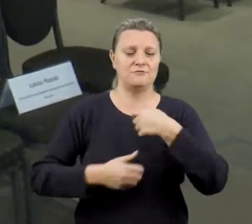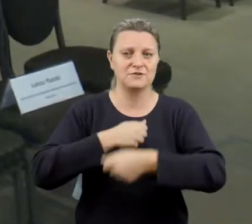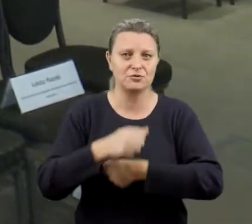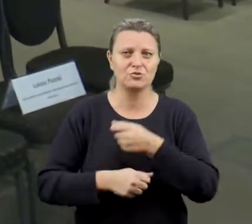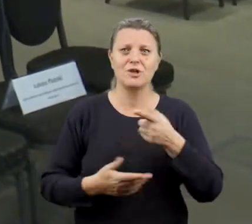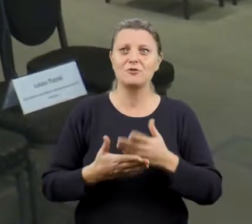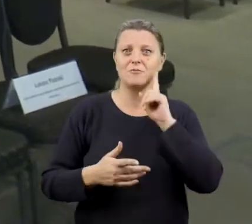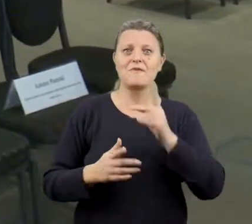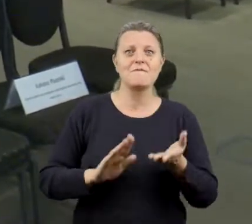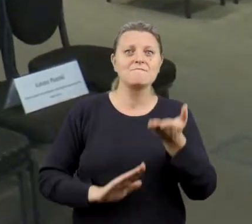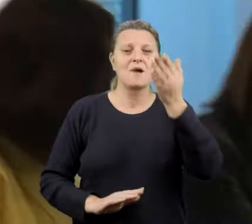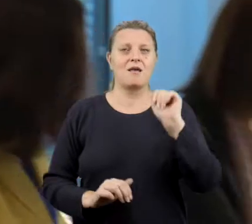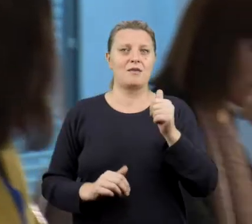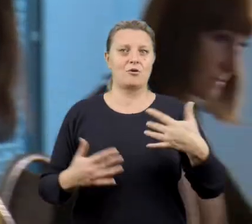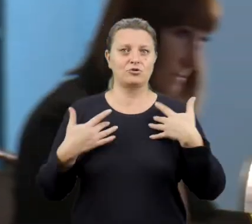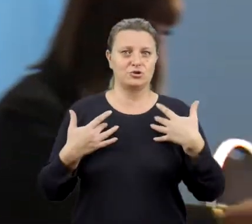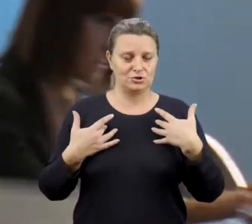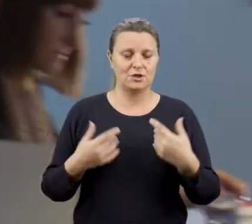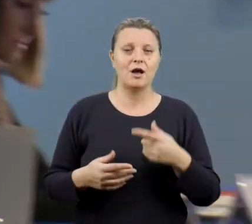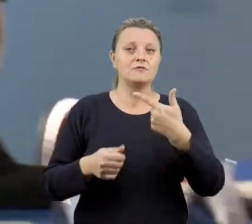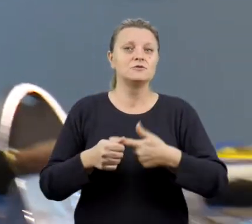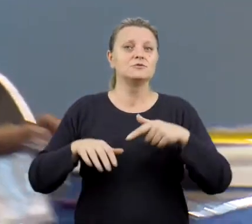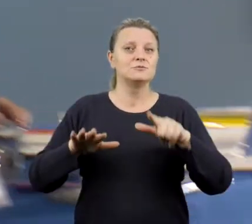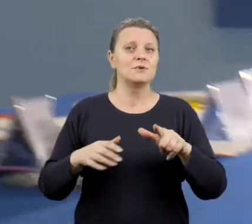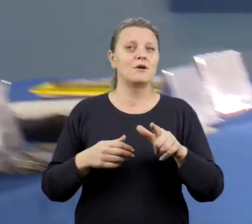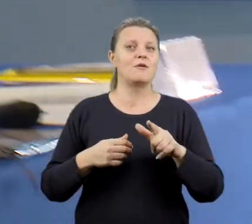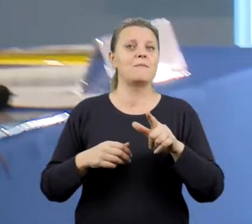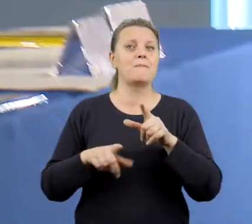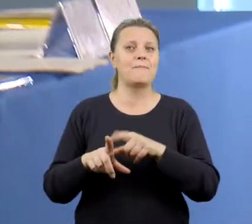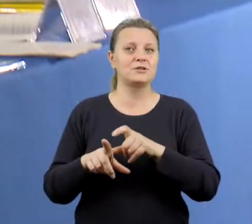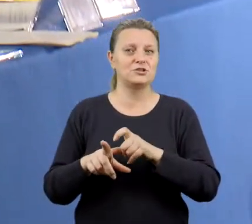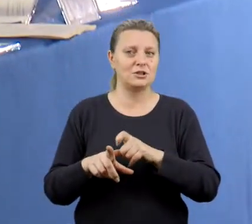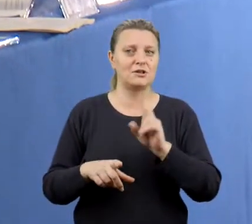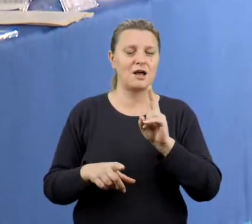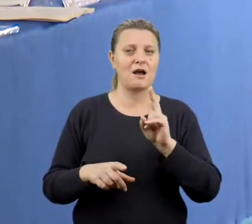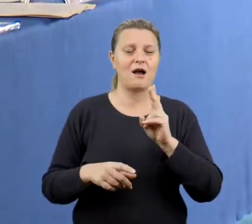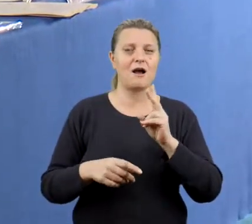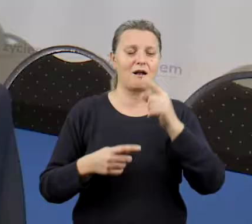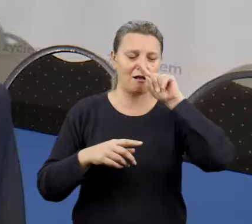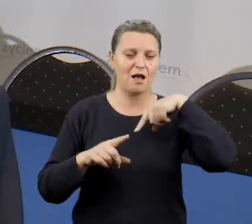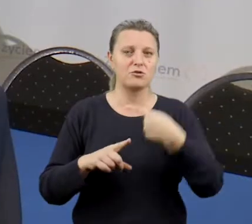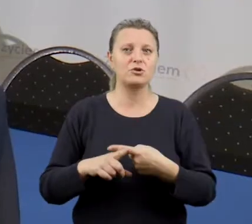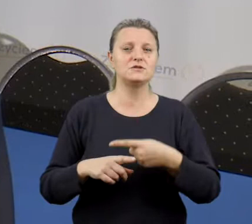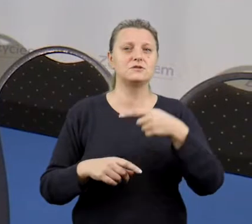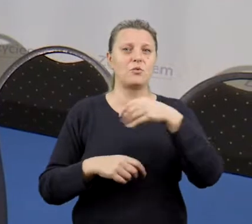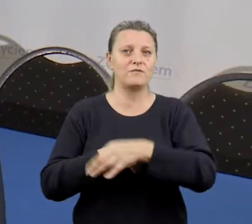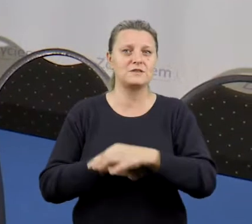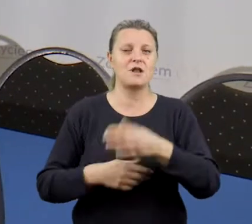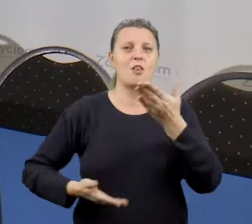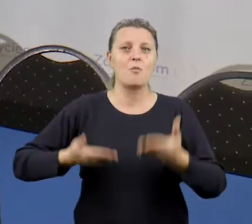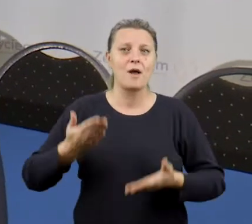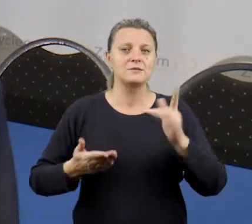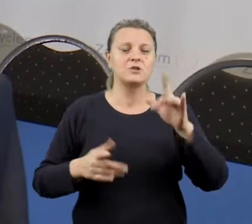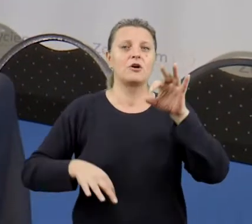to, co podnosi ich jakość życia i co spełnia ich oczekiwania. 27 października na Katolickim Uniwersytecie Lubelskim odbędzie